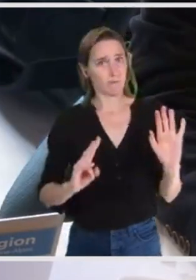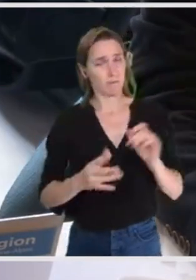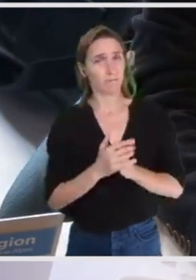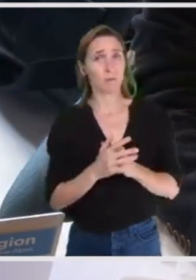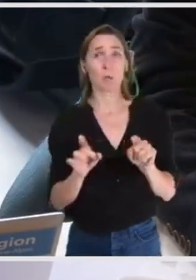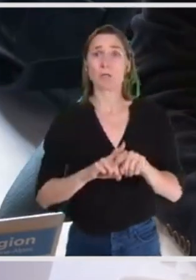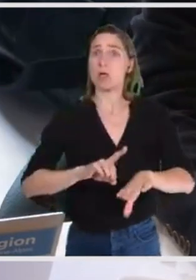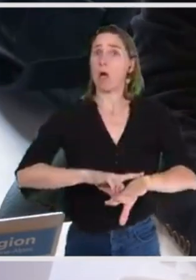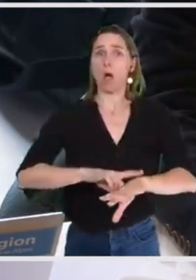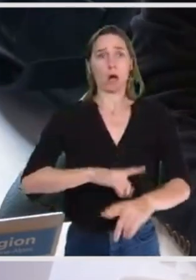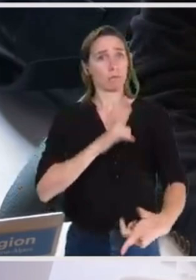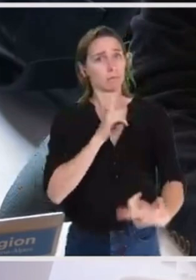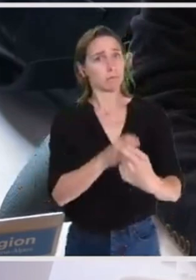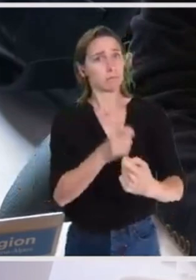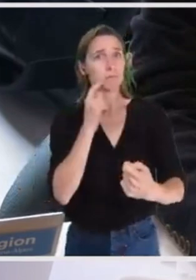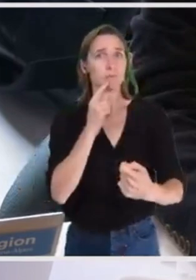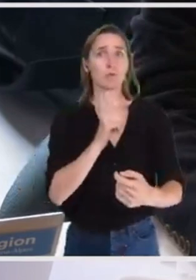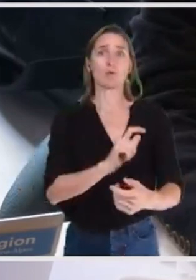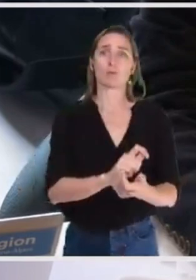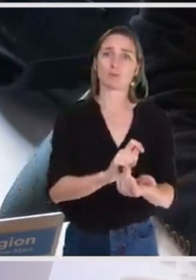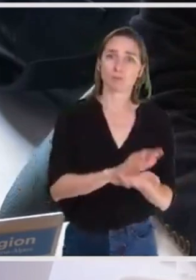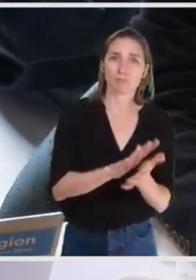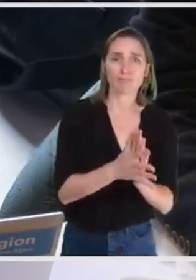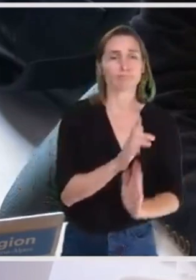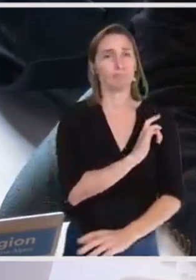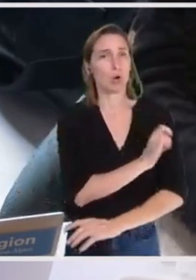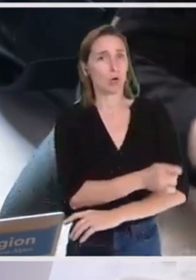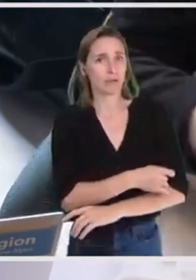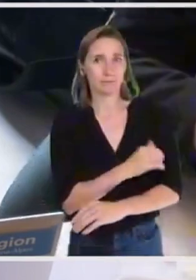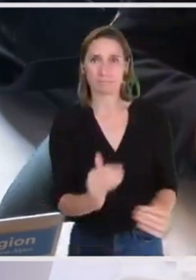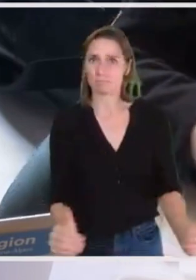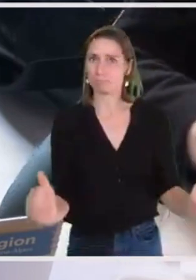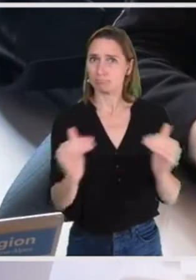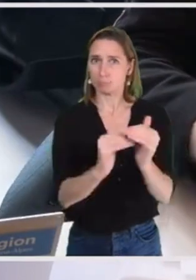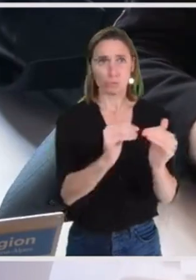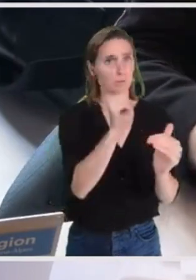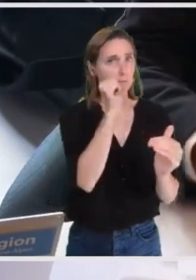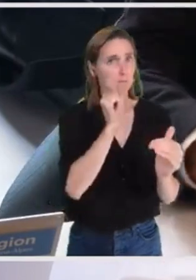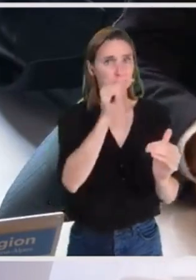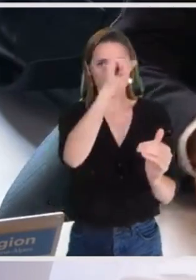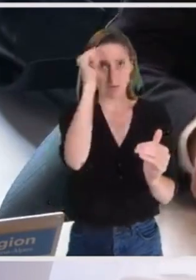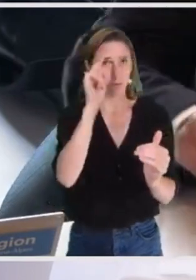pour la pratique sportive acceptable et surtout équitable entre les filles et les garçons.